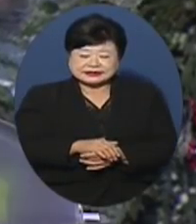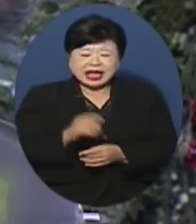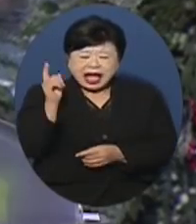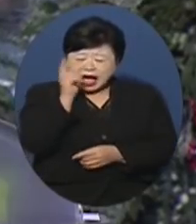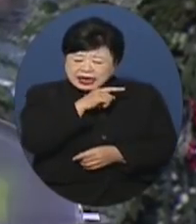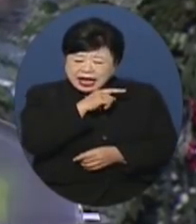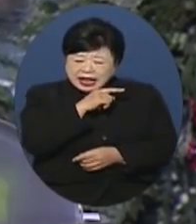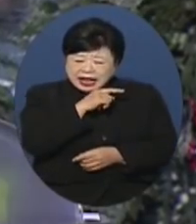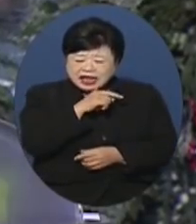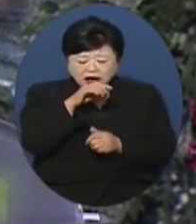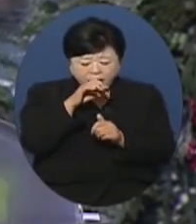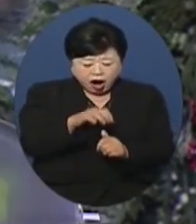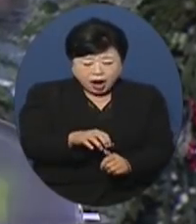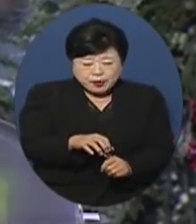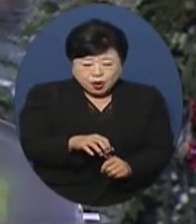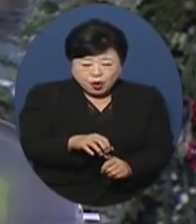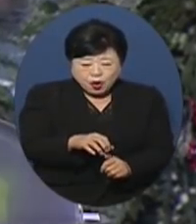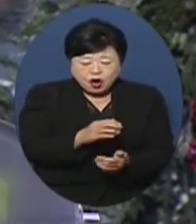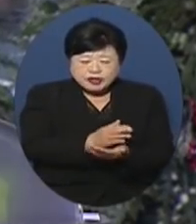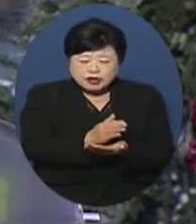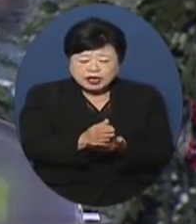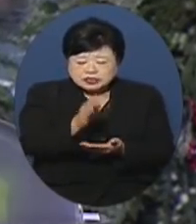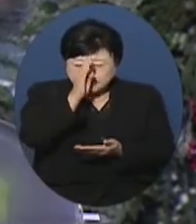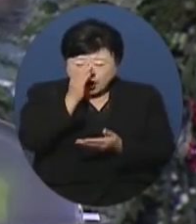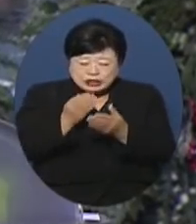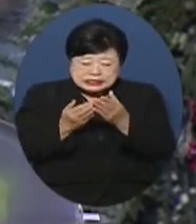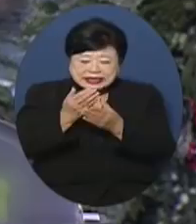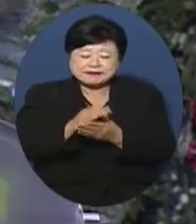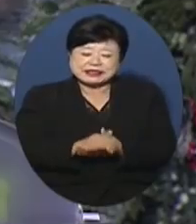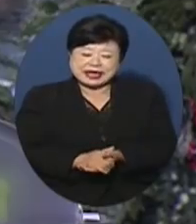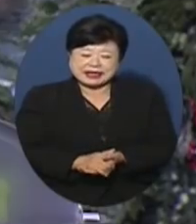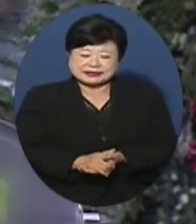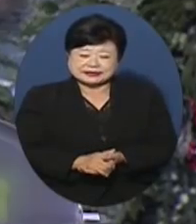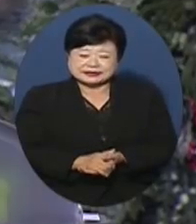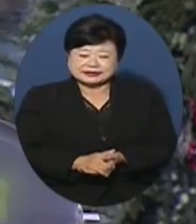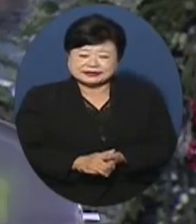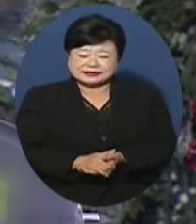악한 억압으로 인해 여러 가지 병이 생기는 것입니다.